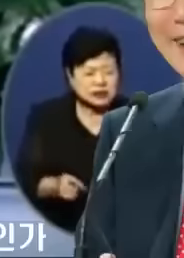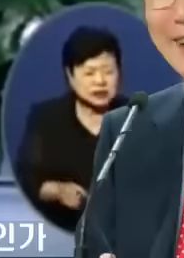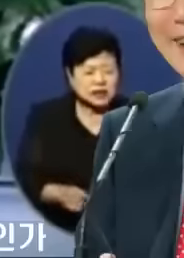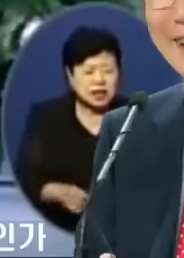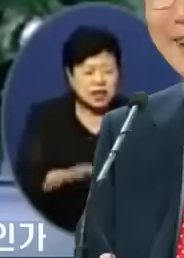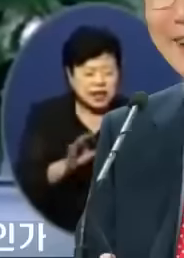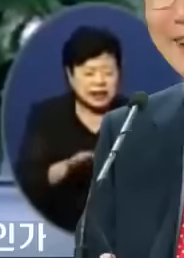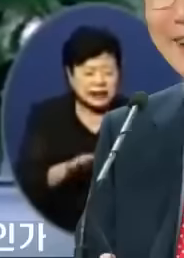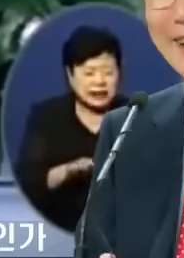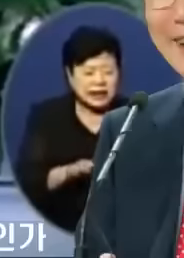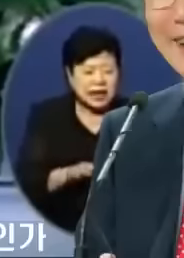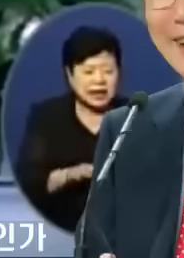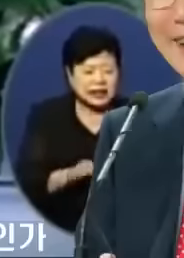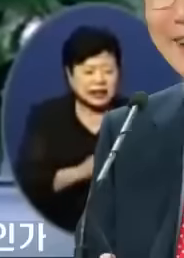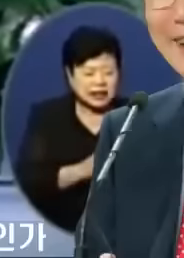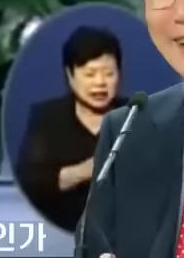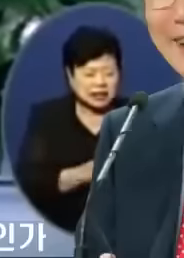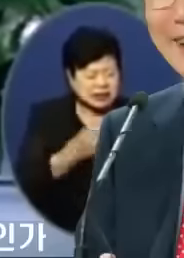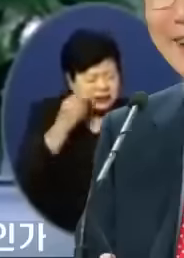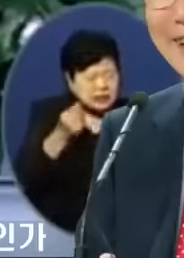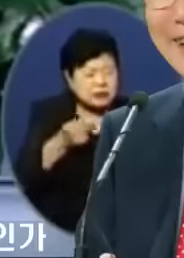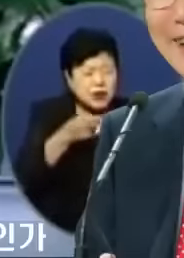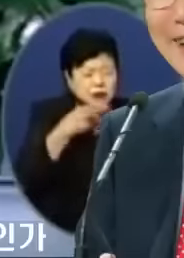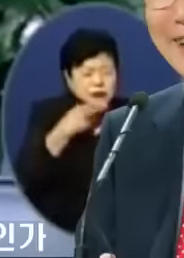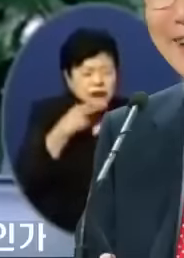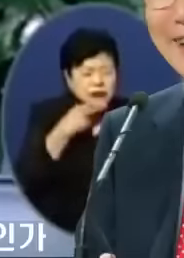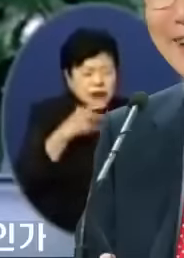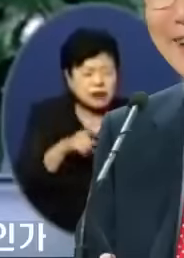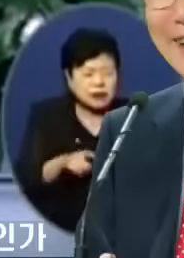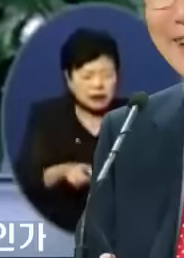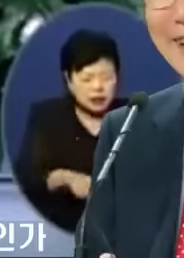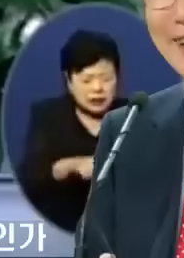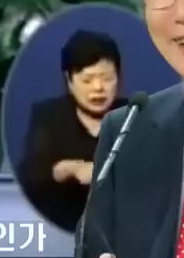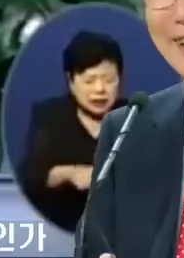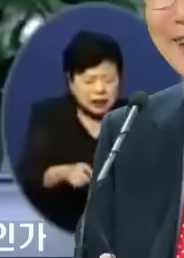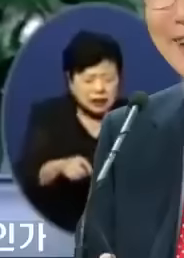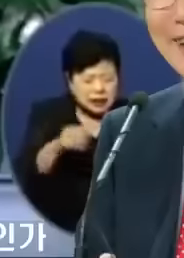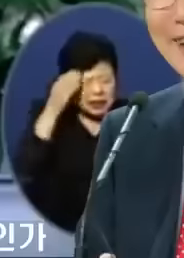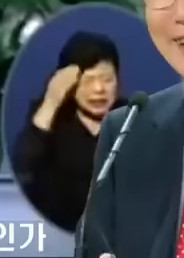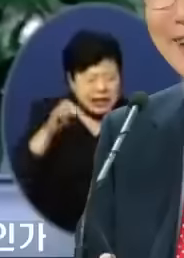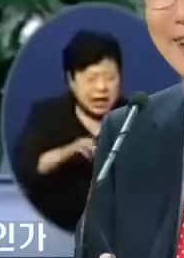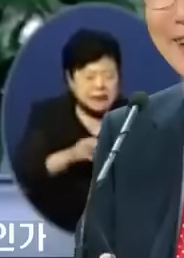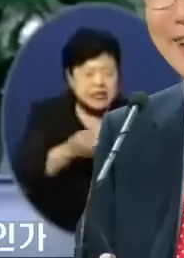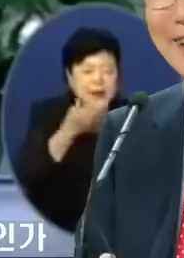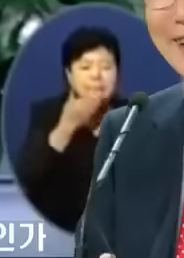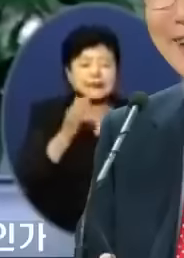기름이 안 묻어지니까 쪼글쪼글해져서 기어다니니까 개미밥이 되거든요.